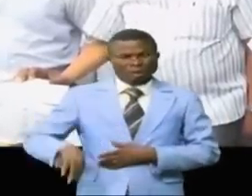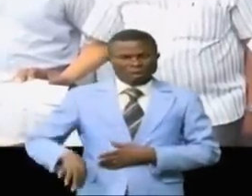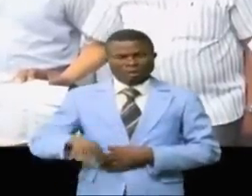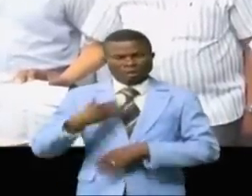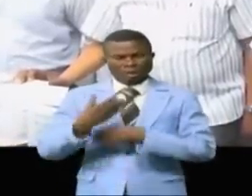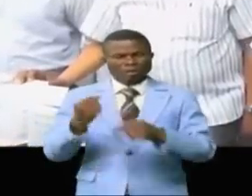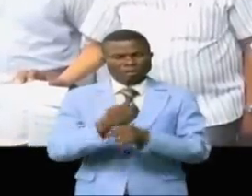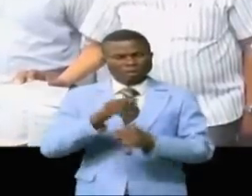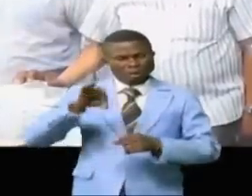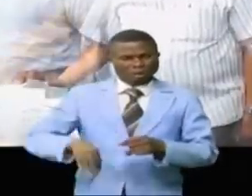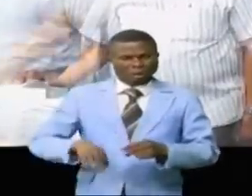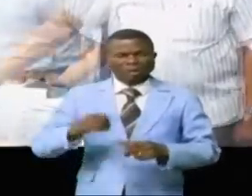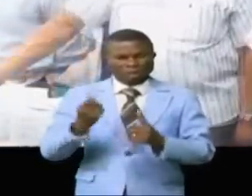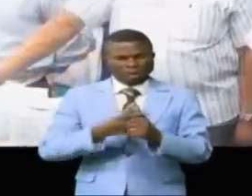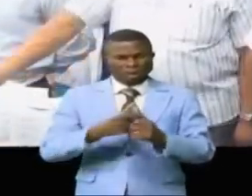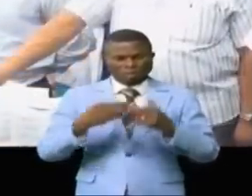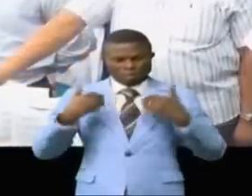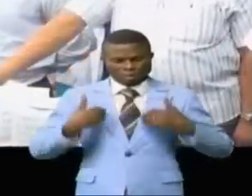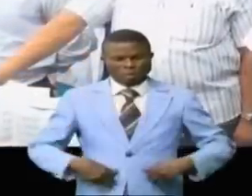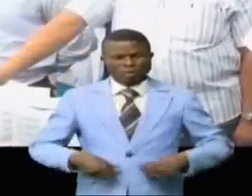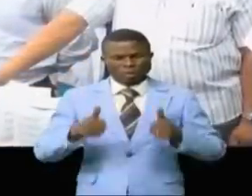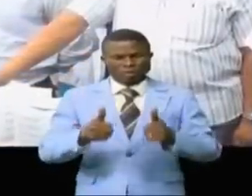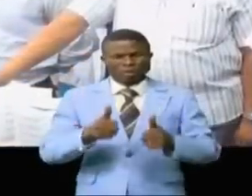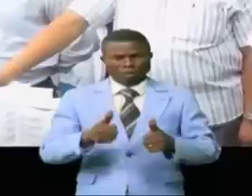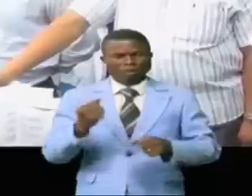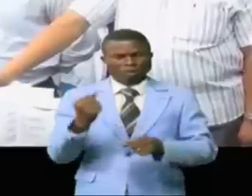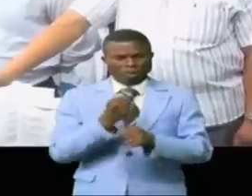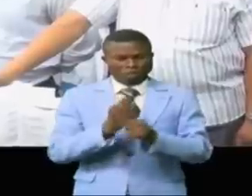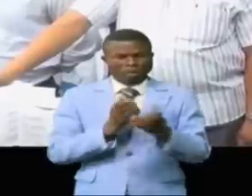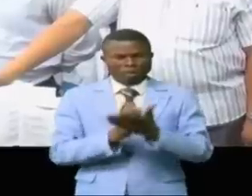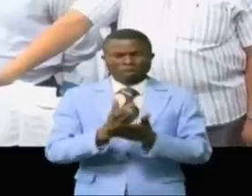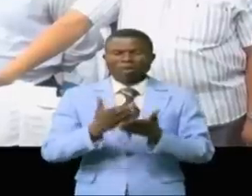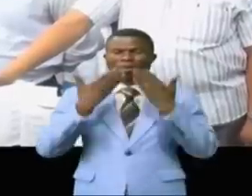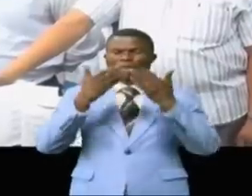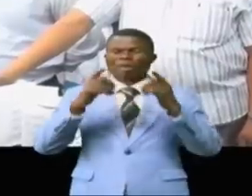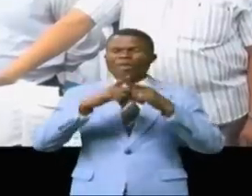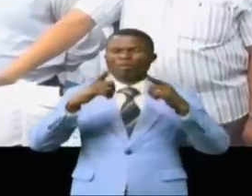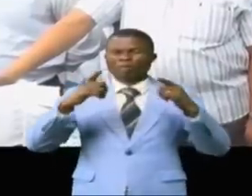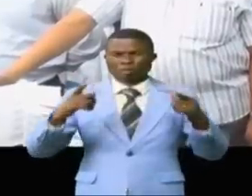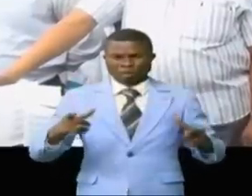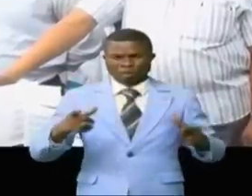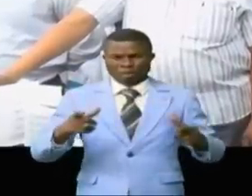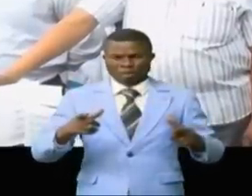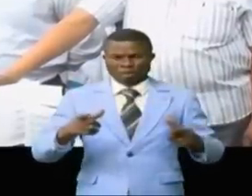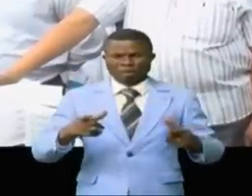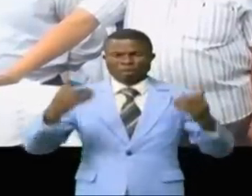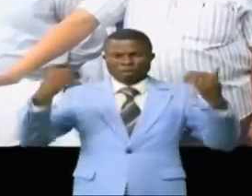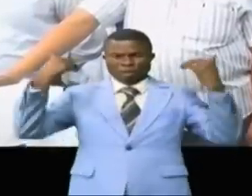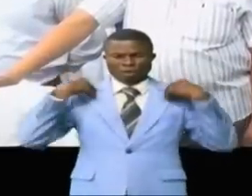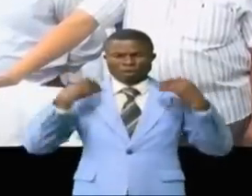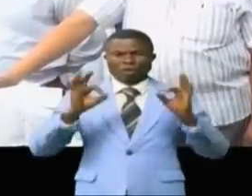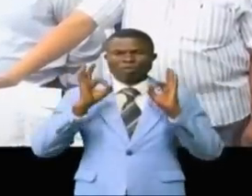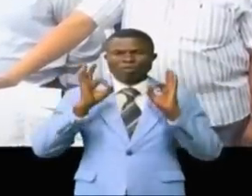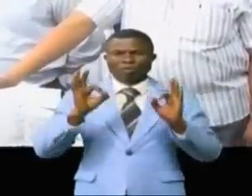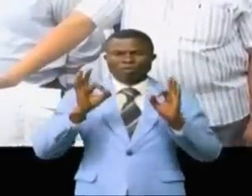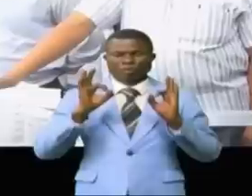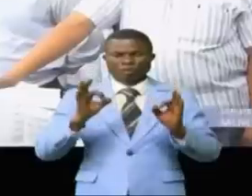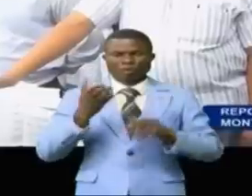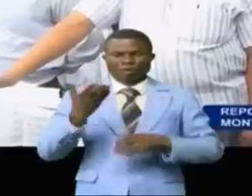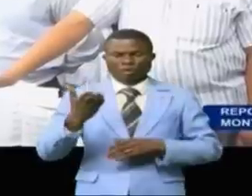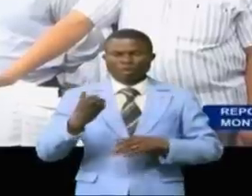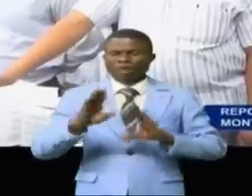il faut qu'il soit en bonne santé. C'est donc nous disons grand merci à la direction générale et toute son équipe.